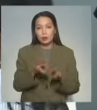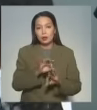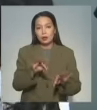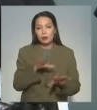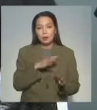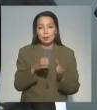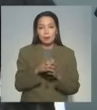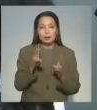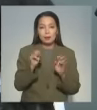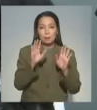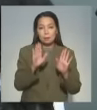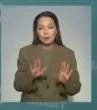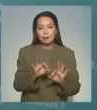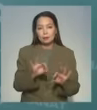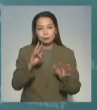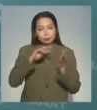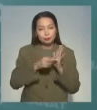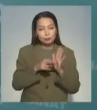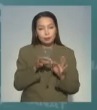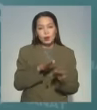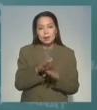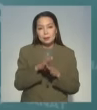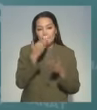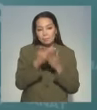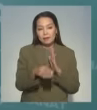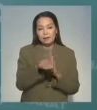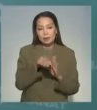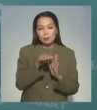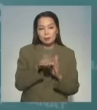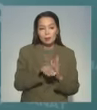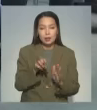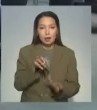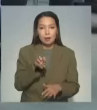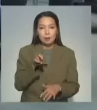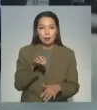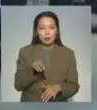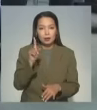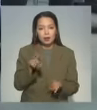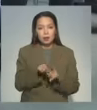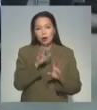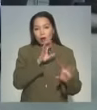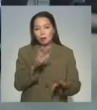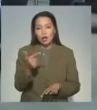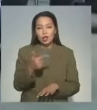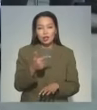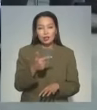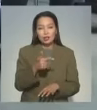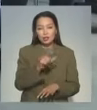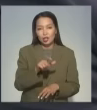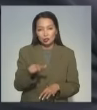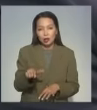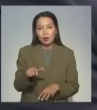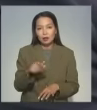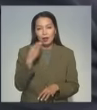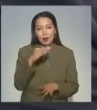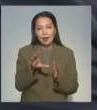на презентации городской дорожной карты по исполнению предвыборной программы «Аманат». В приоритете также обеспечение горожан качественной электроэнергией